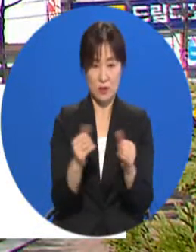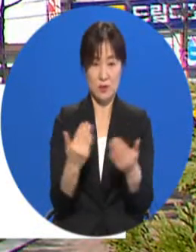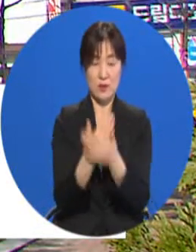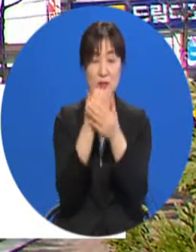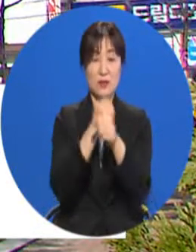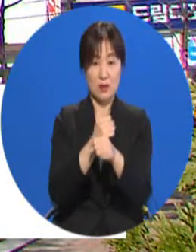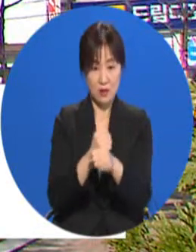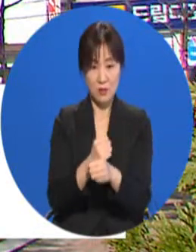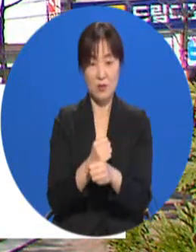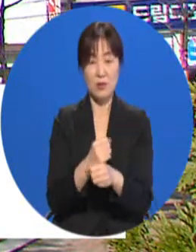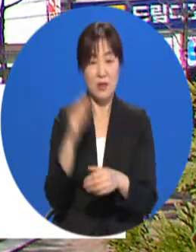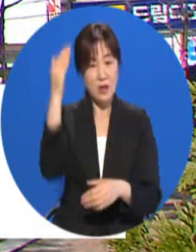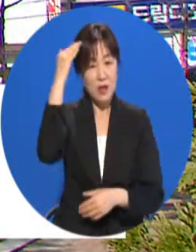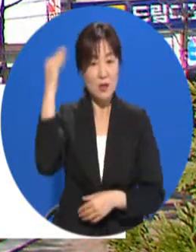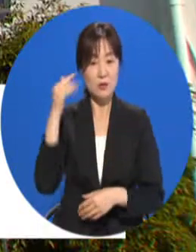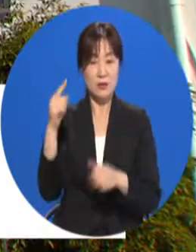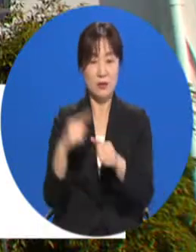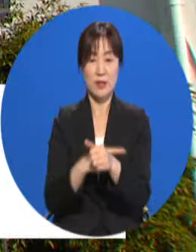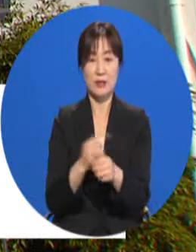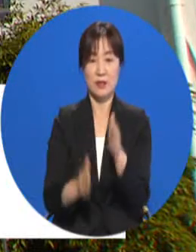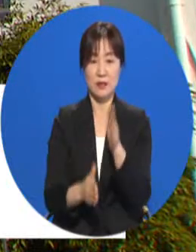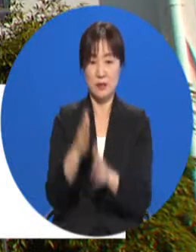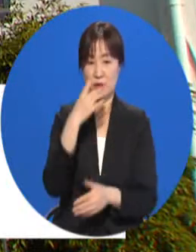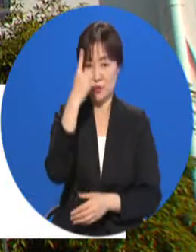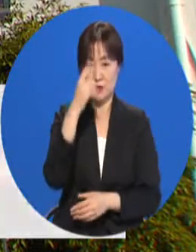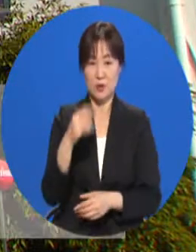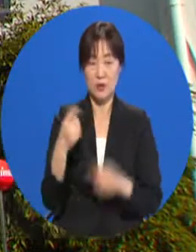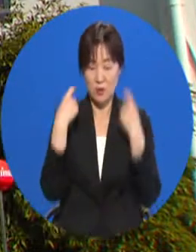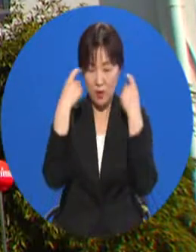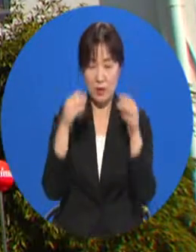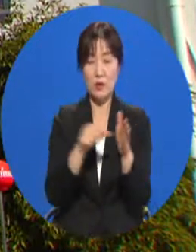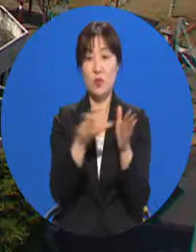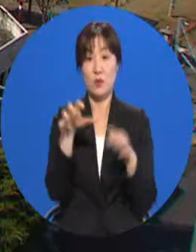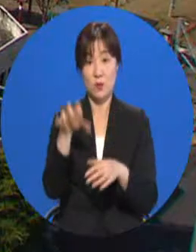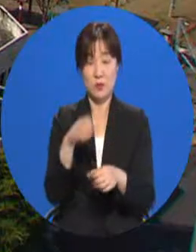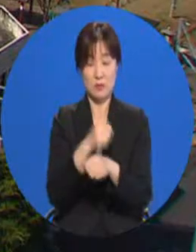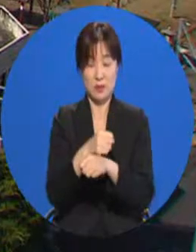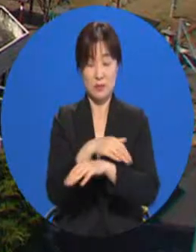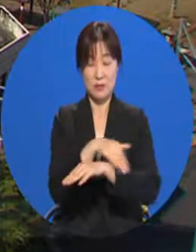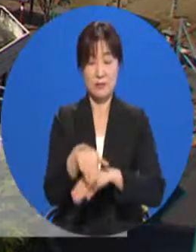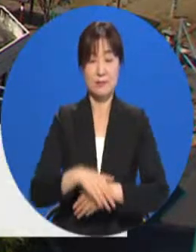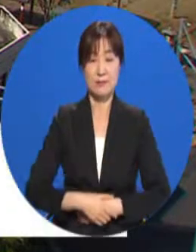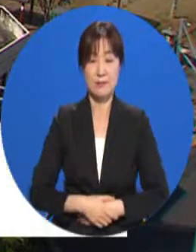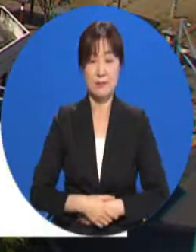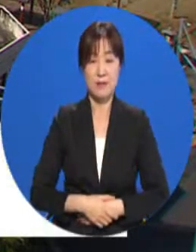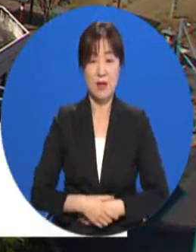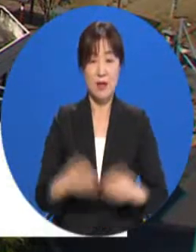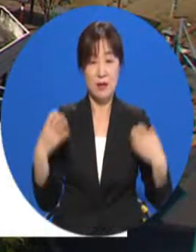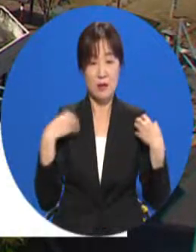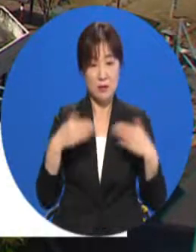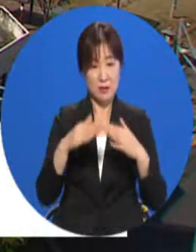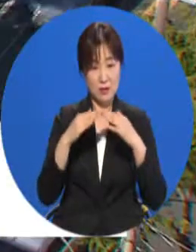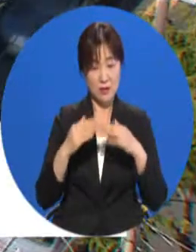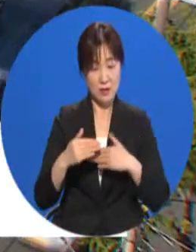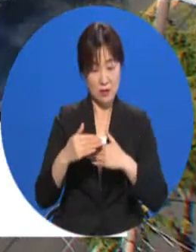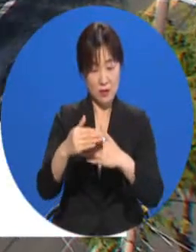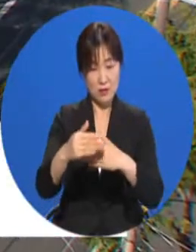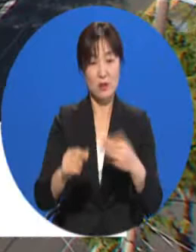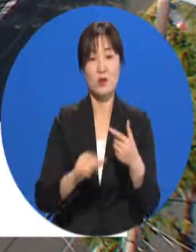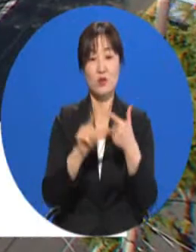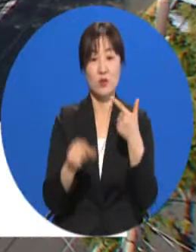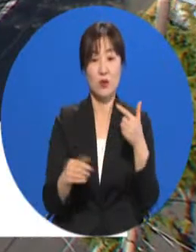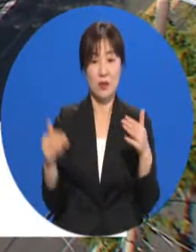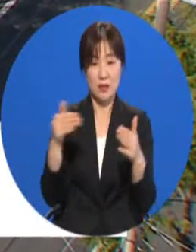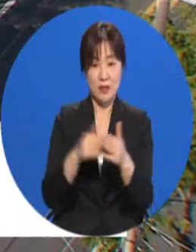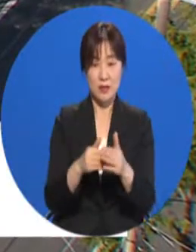생태수도 순천을 상징하는 관광 명소로 만들 계획입니다. 신청사 건립은 오는 6월까지 전라남도의 지방재정